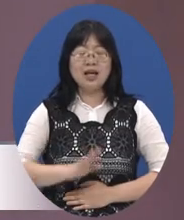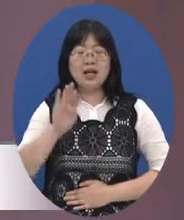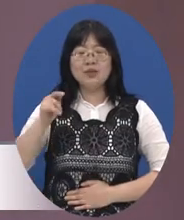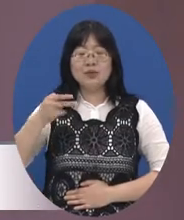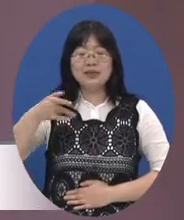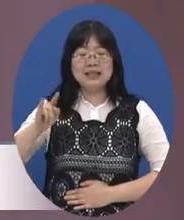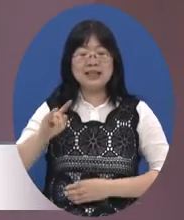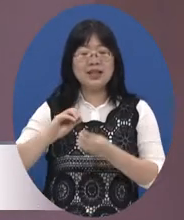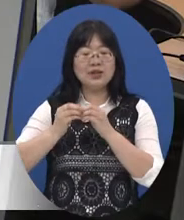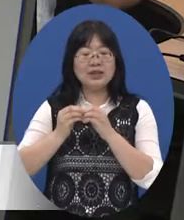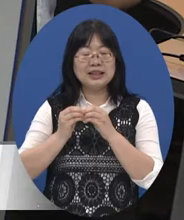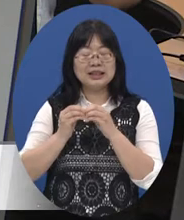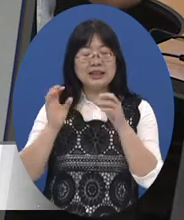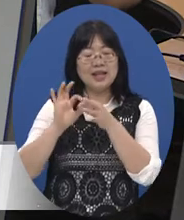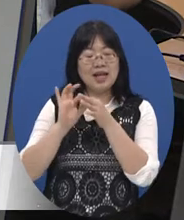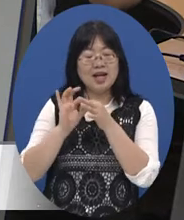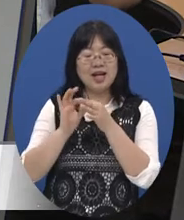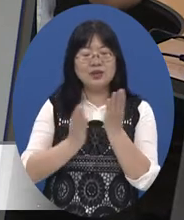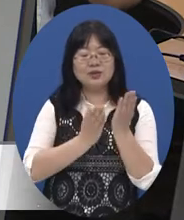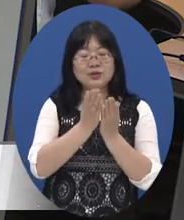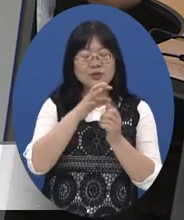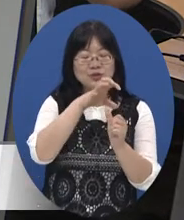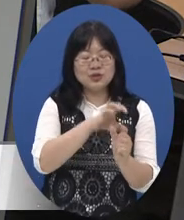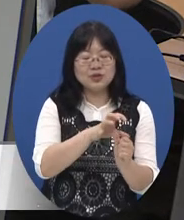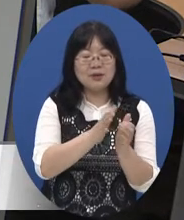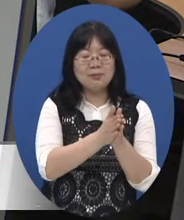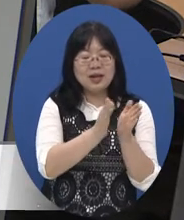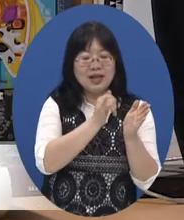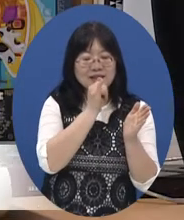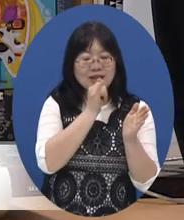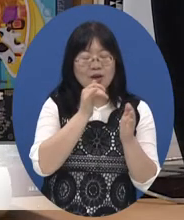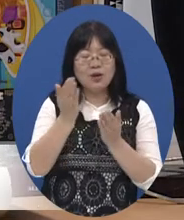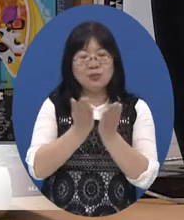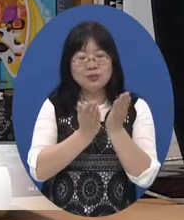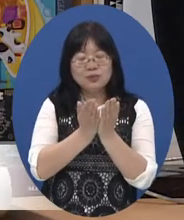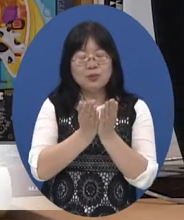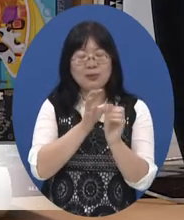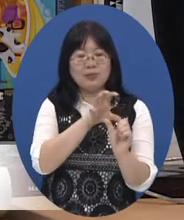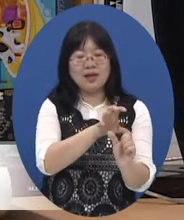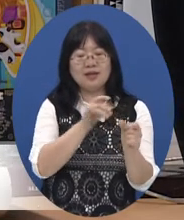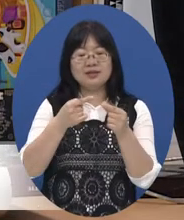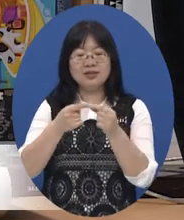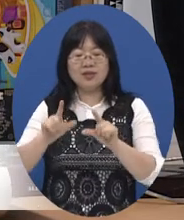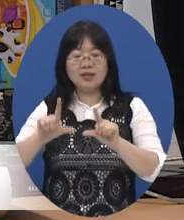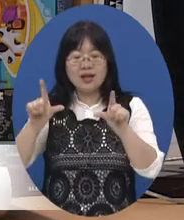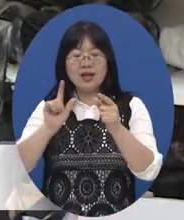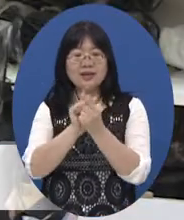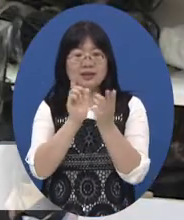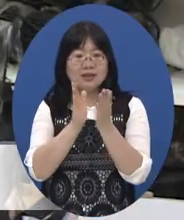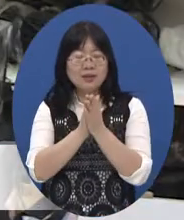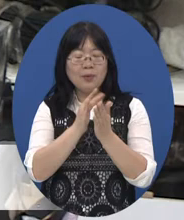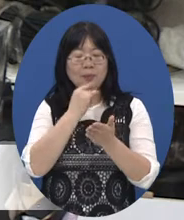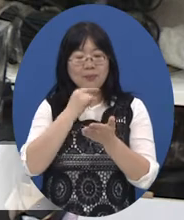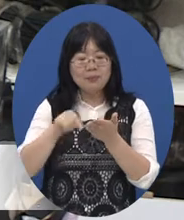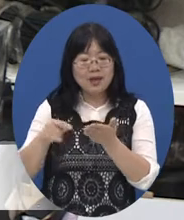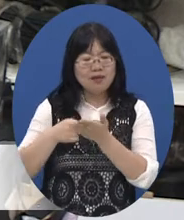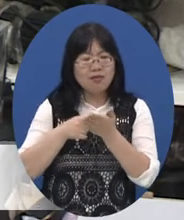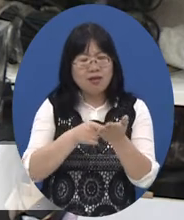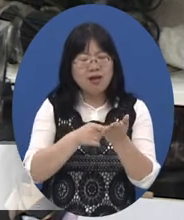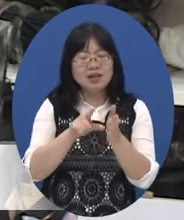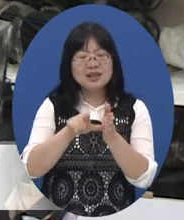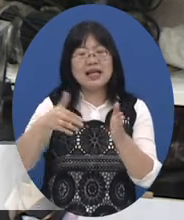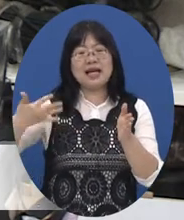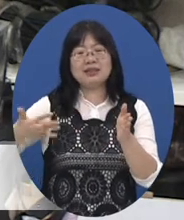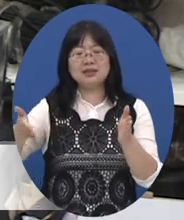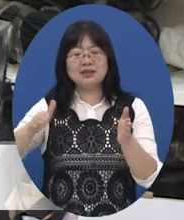반도체 제조 관련 품목에 수출 규제를 선언한 일본 정부의 무역 제재 첫날. 아직 직접적인 피해를 호소할 시기는